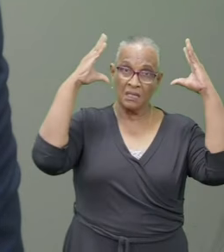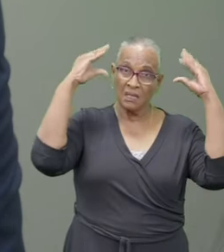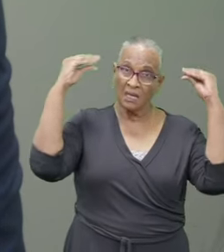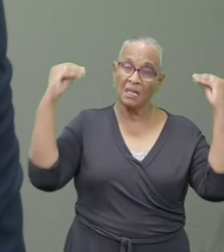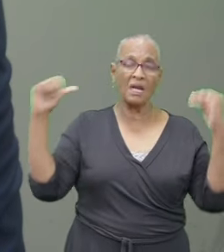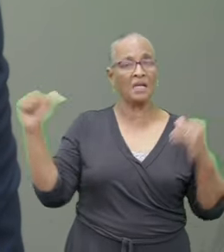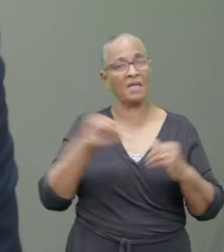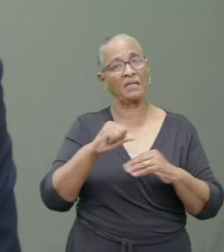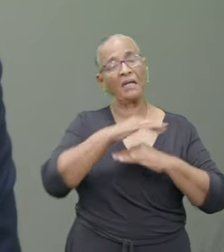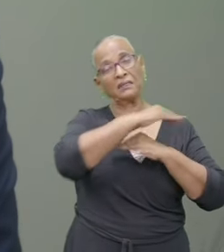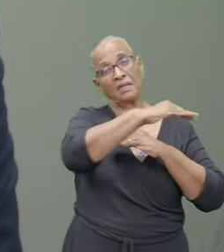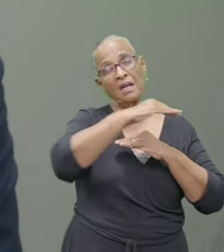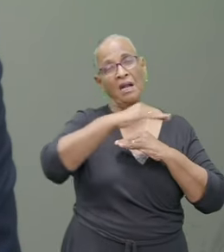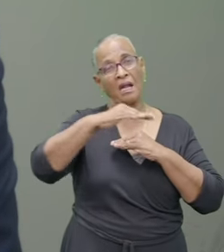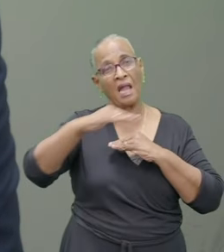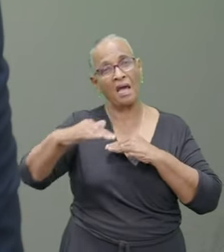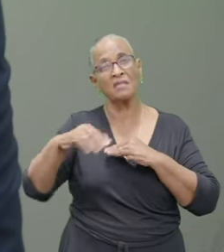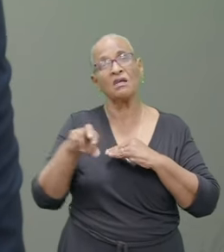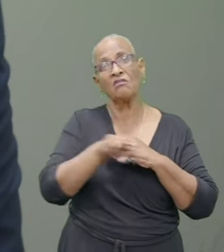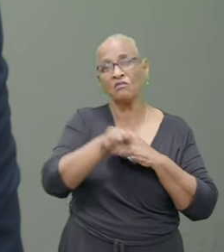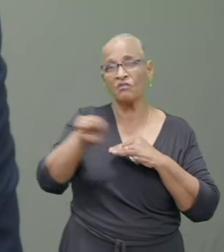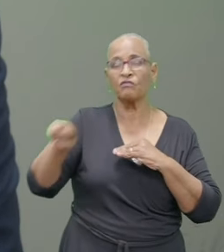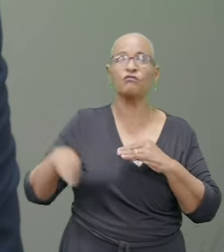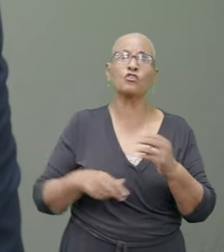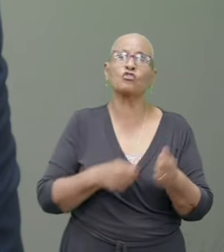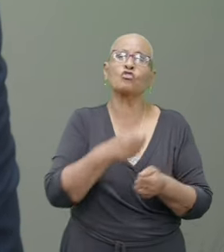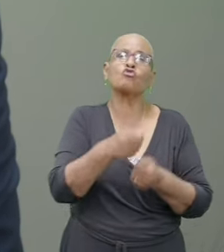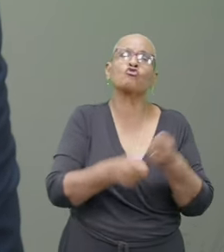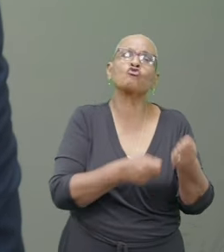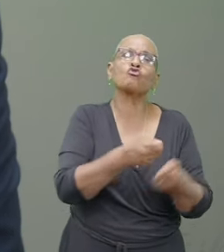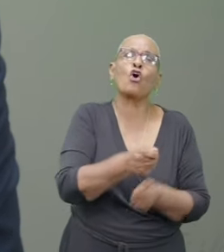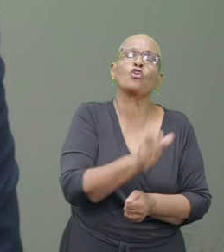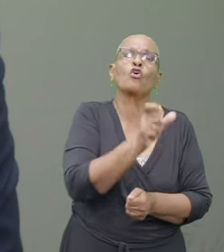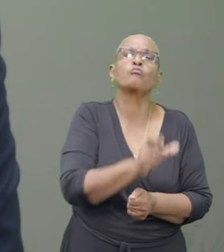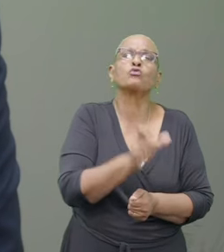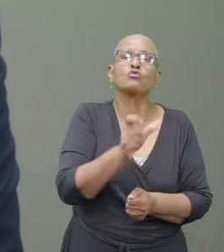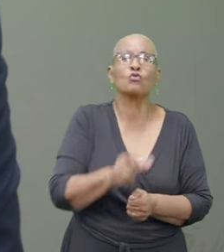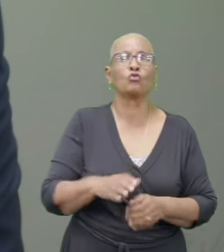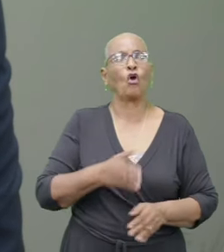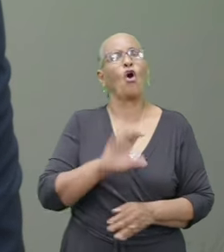gebieden voor het recruteren van zorgwerkers, gewoon simpel vanwege de taal.